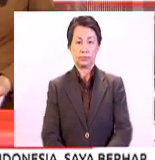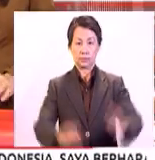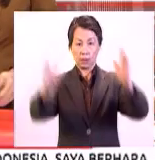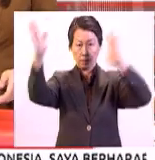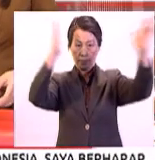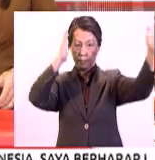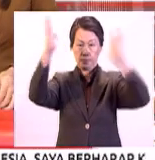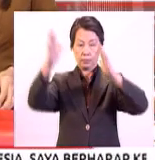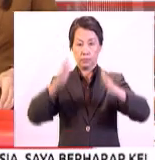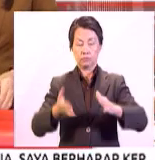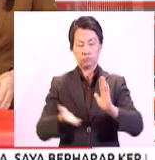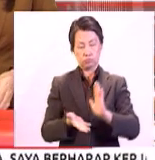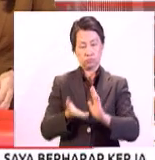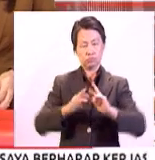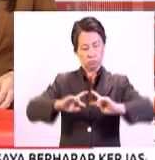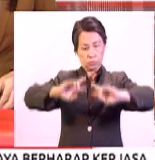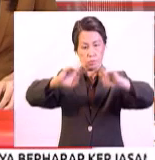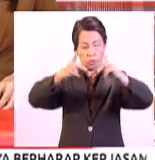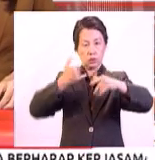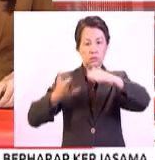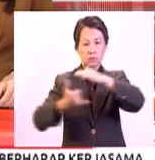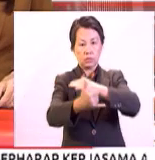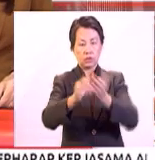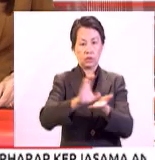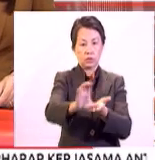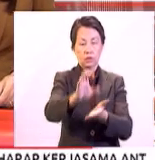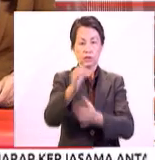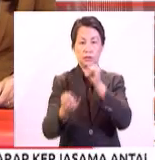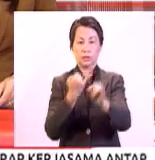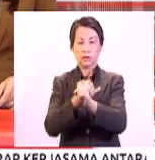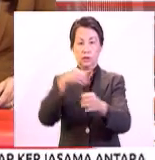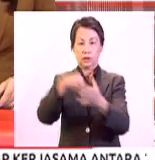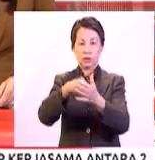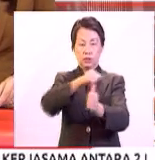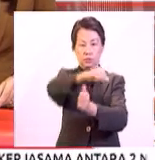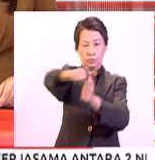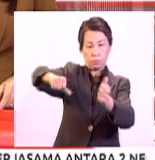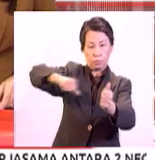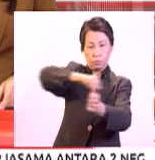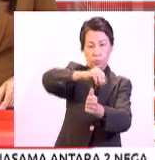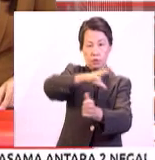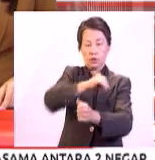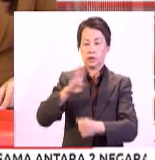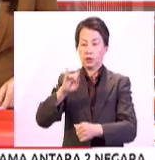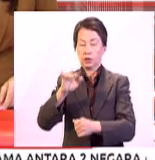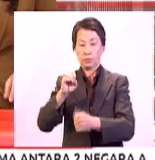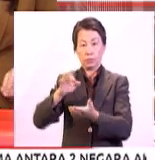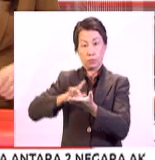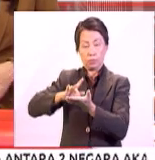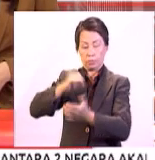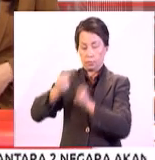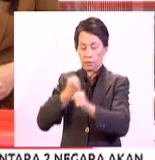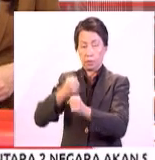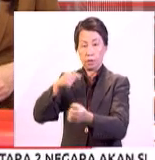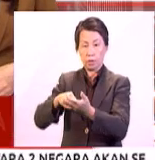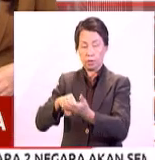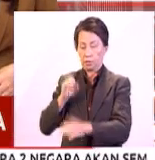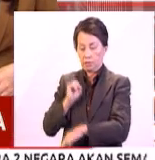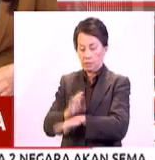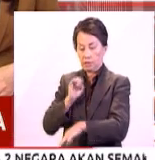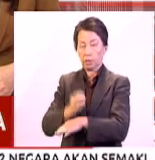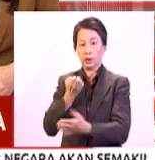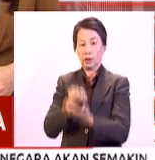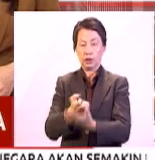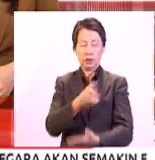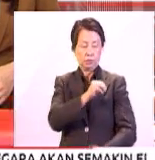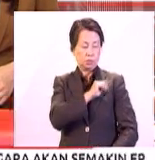Malaysia menerima peningkatan kemasukan pelabur antarabangsa dalam industri aeroangkasa dan bioperubatan tahun ini. Penasihat ekonomi kepada